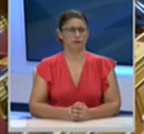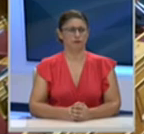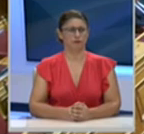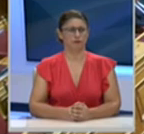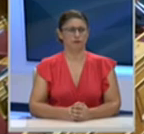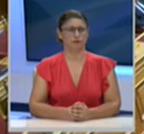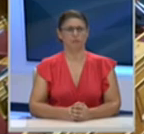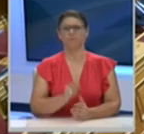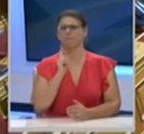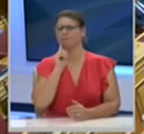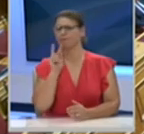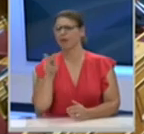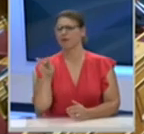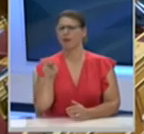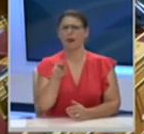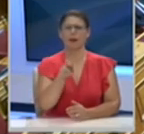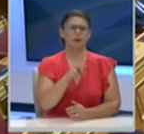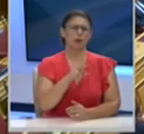Φαίνεται ότι